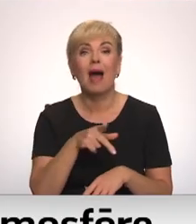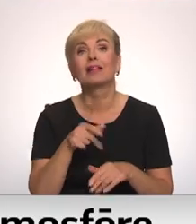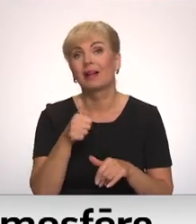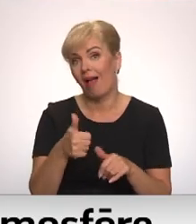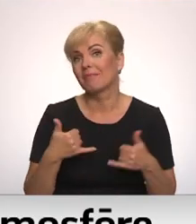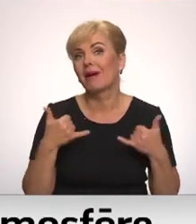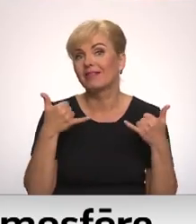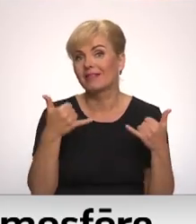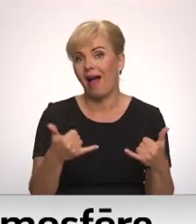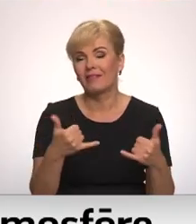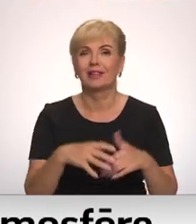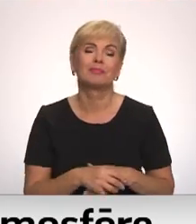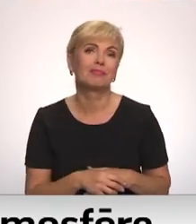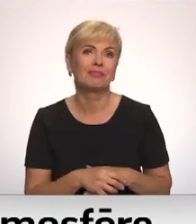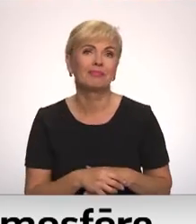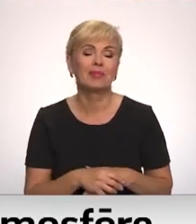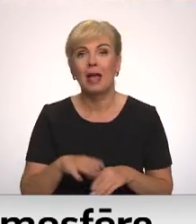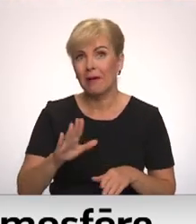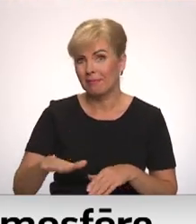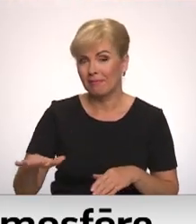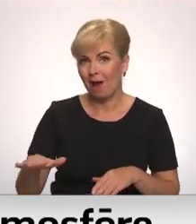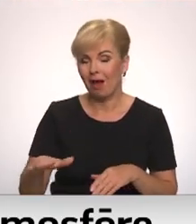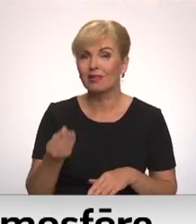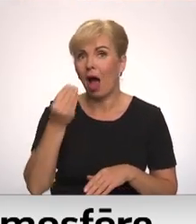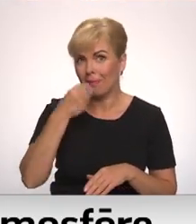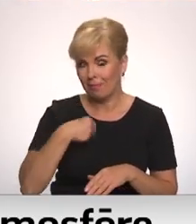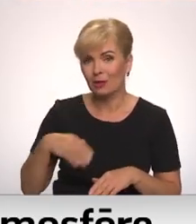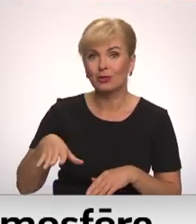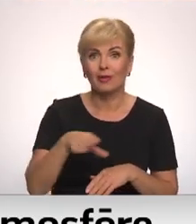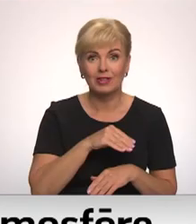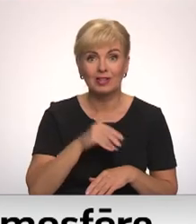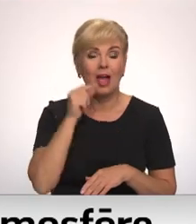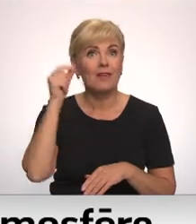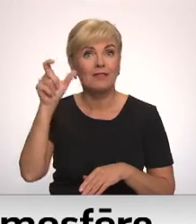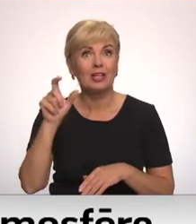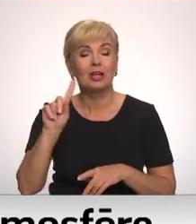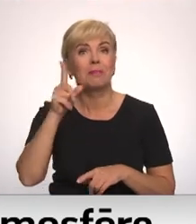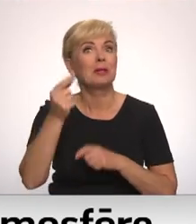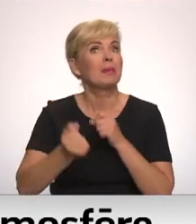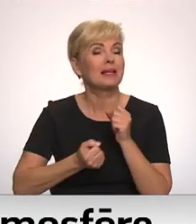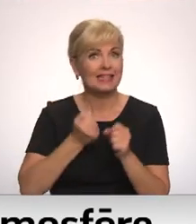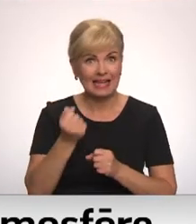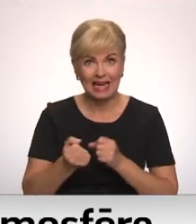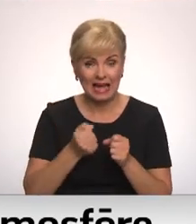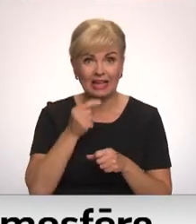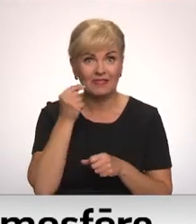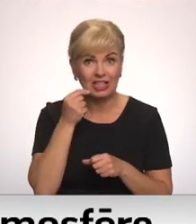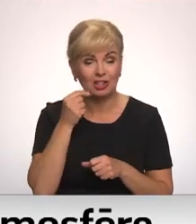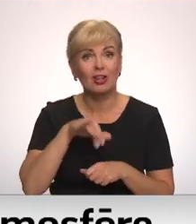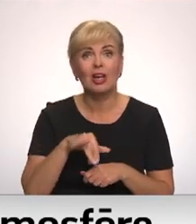dāvana. Nu, mazākie labprāt apēstu visu, man liekas. Ziniet, kā vīrieši skrien pirmie, tie pirmie skrien vīrieši.